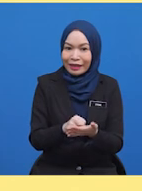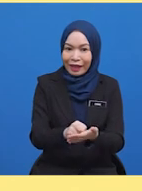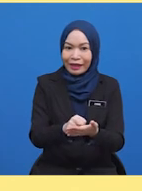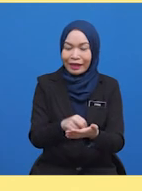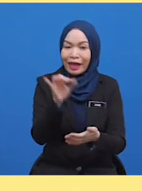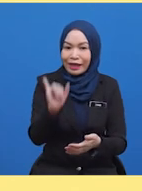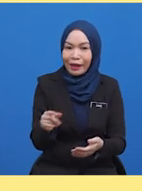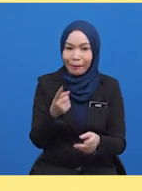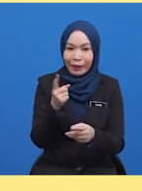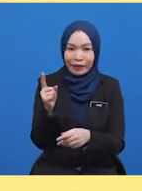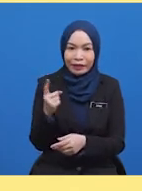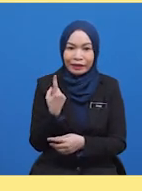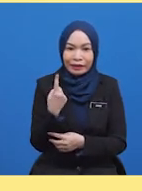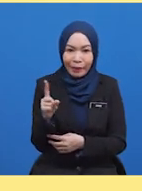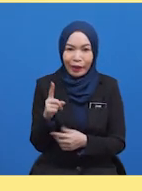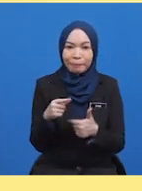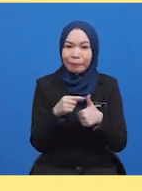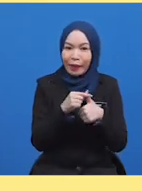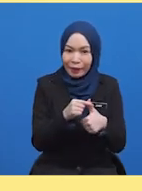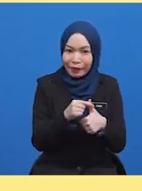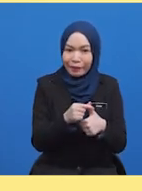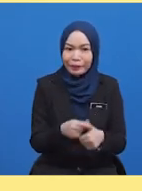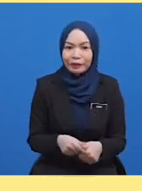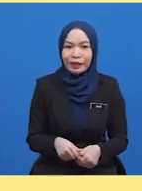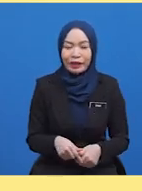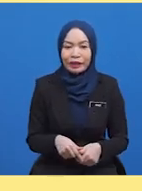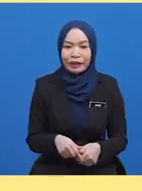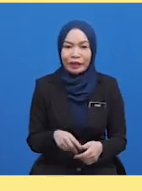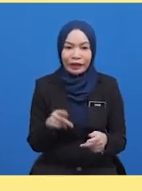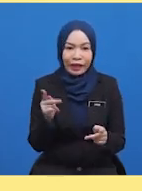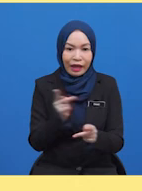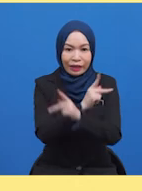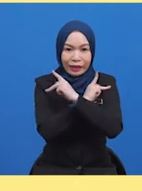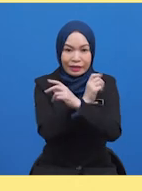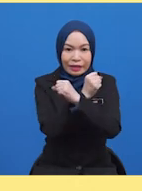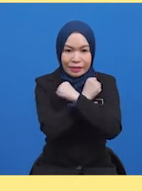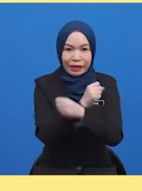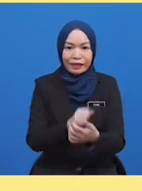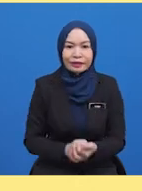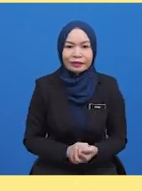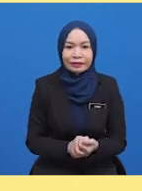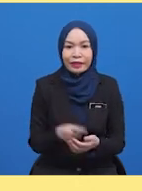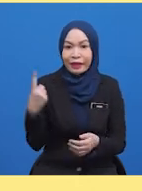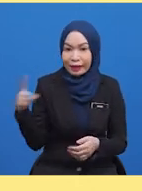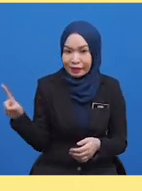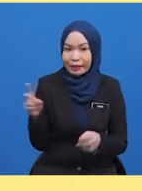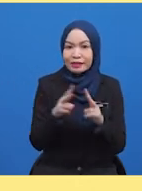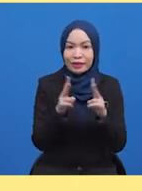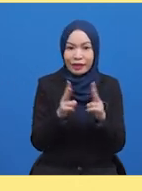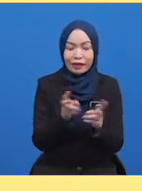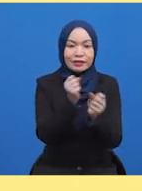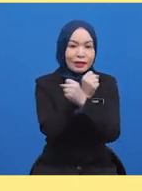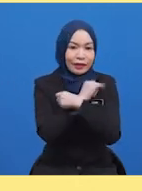pertama yang akan murid-murid pelajari ialah nilai kasih sayang beruntung amat menyayangi